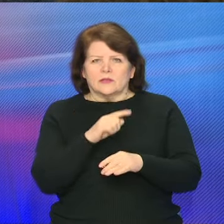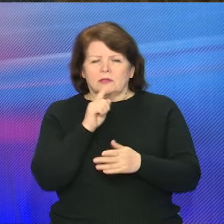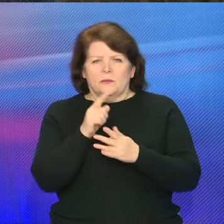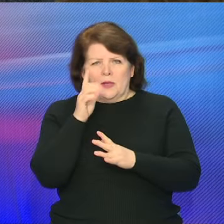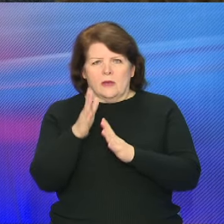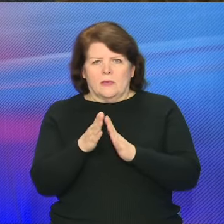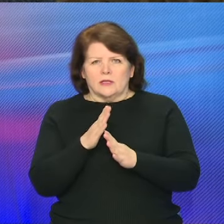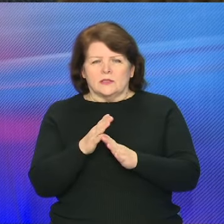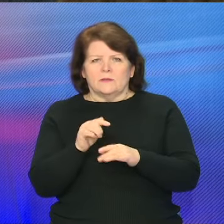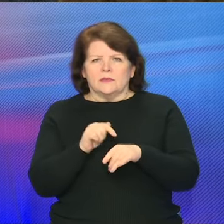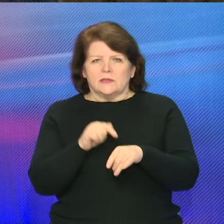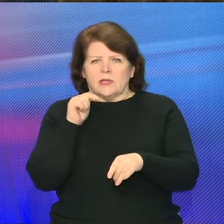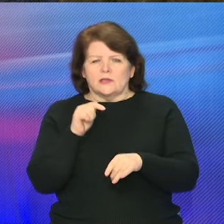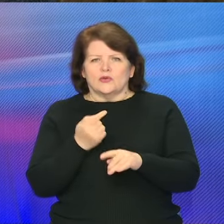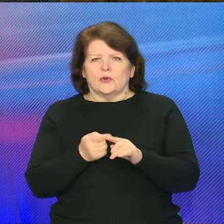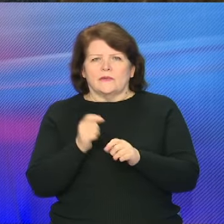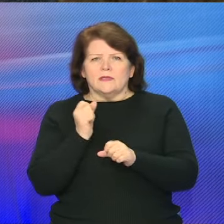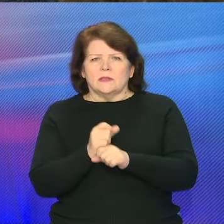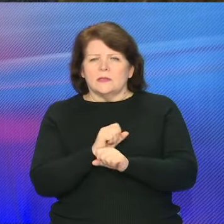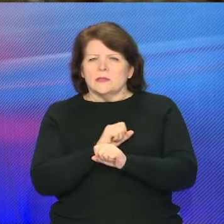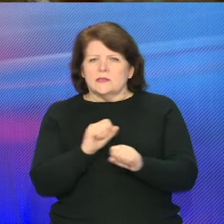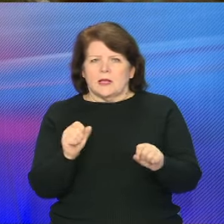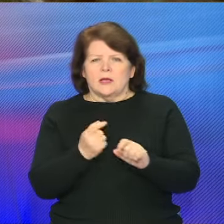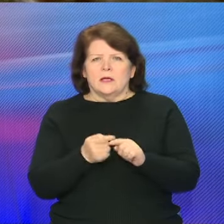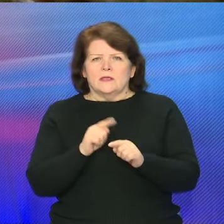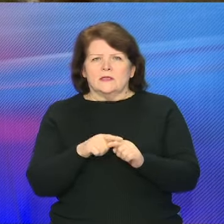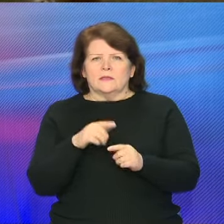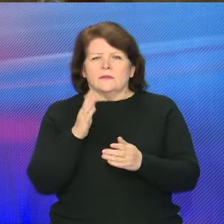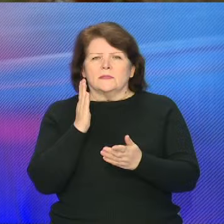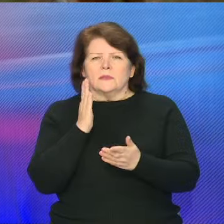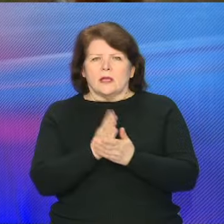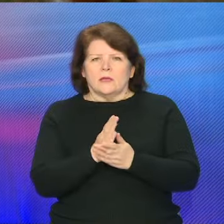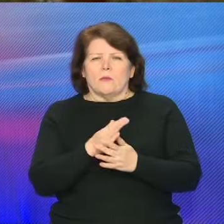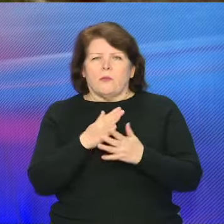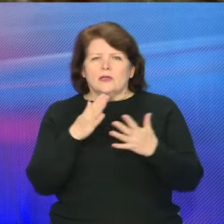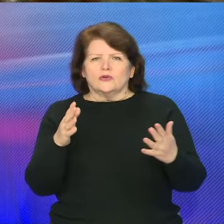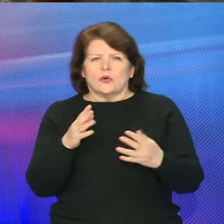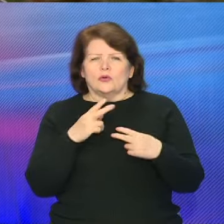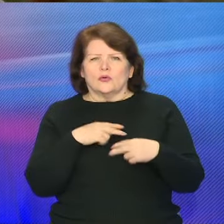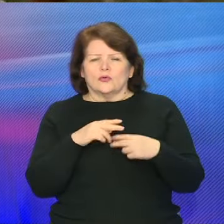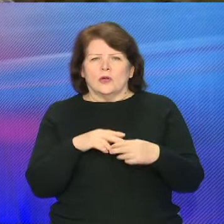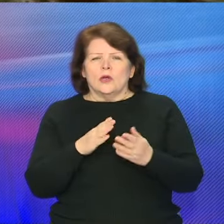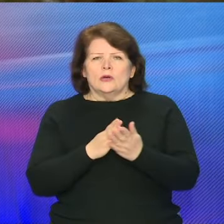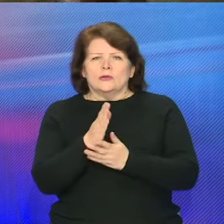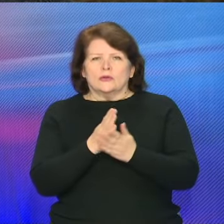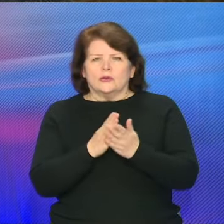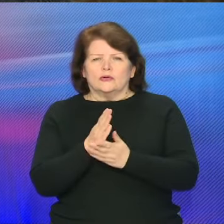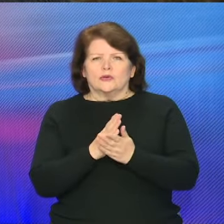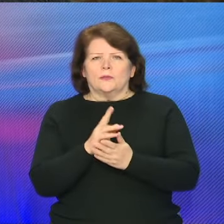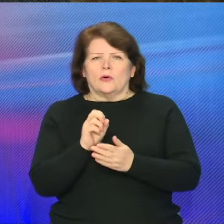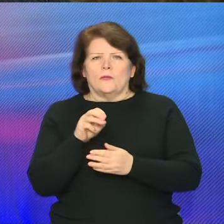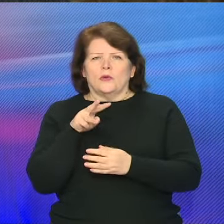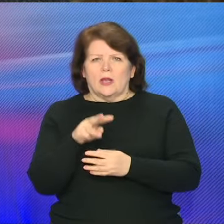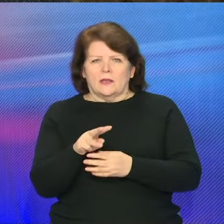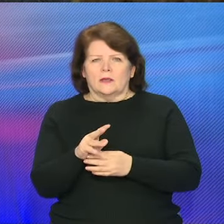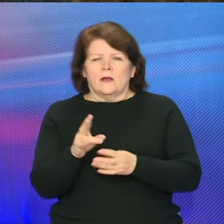прежде всего осознать, что это делать нельзя, что за этим стоит потом большой труд служб коммунальных. Приходится выдавать предписания на